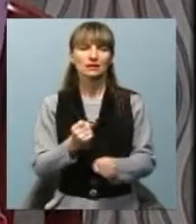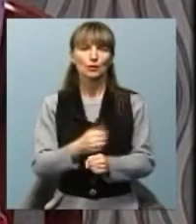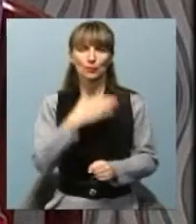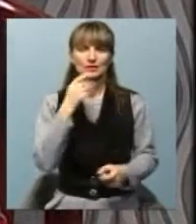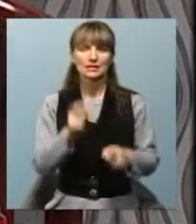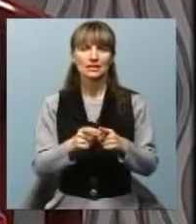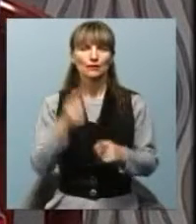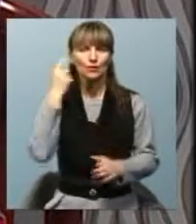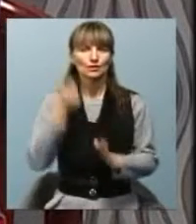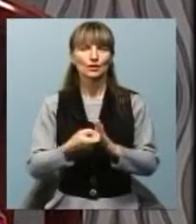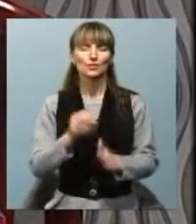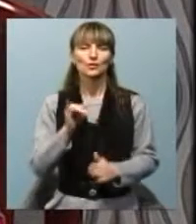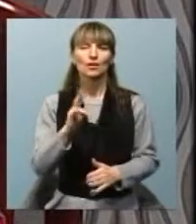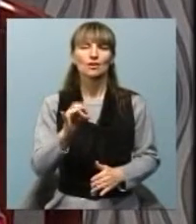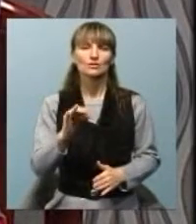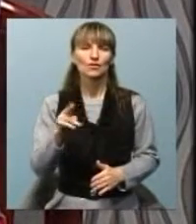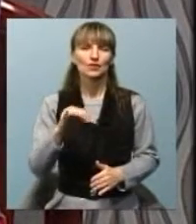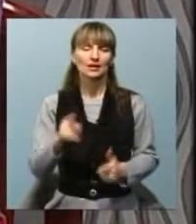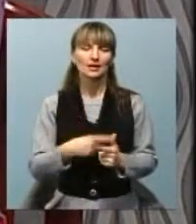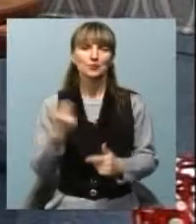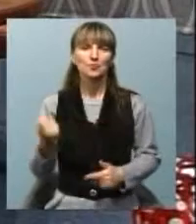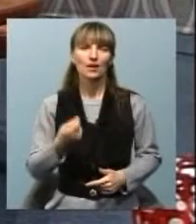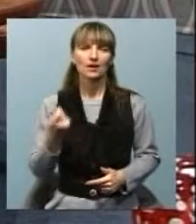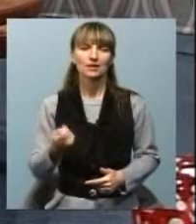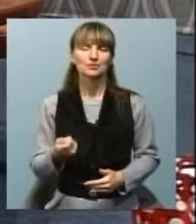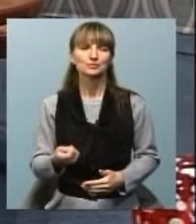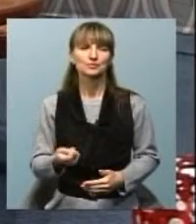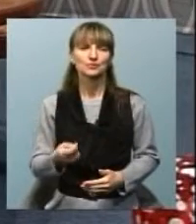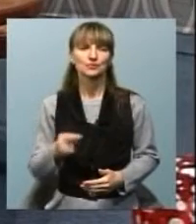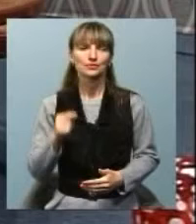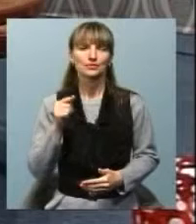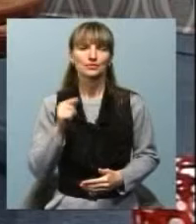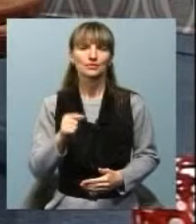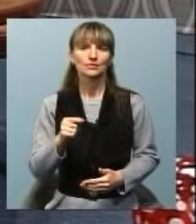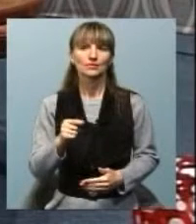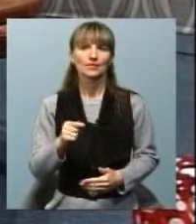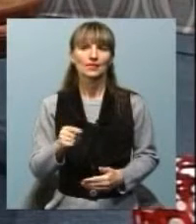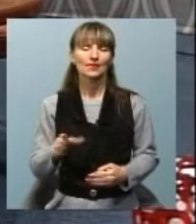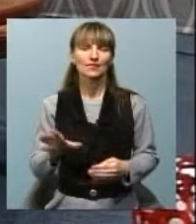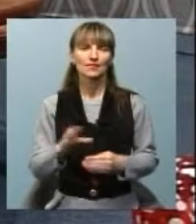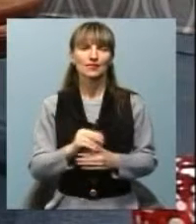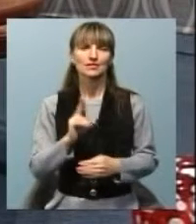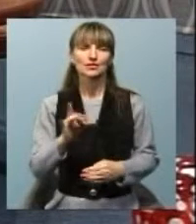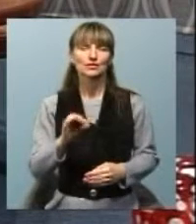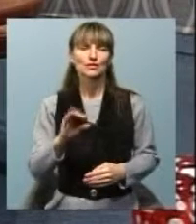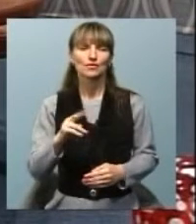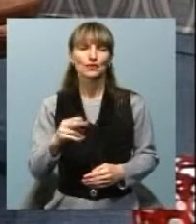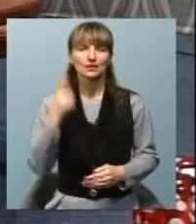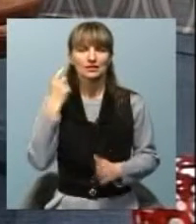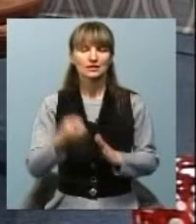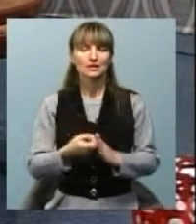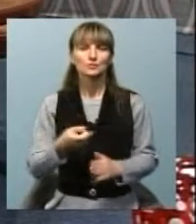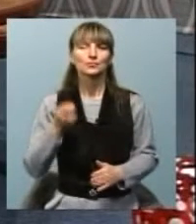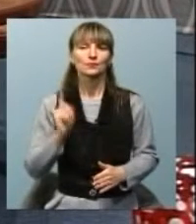слів у кросворді? Чи не багато? Ну, вона почти весь кросворд розгадала. Молодець.